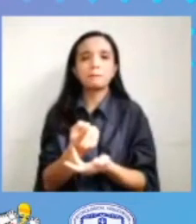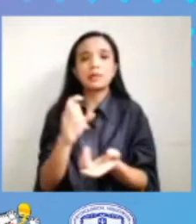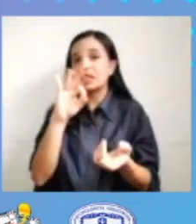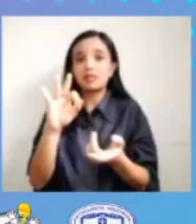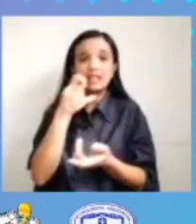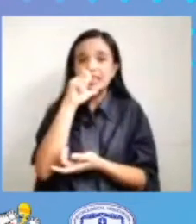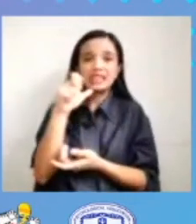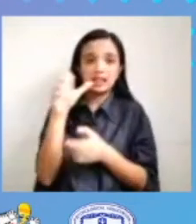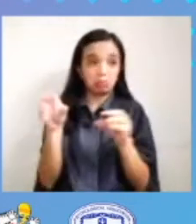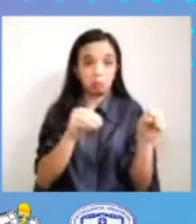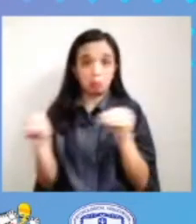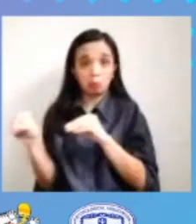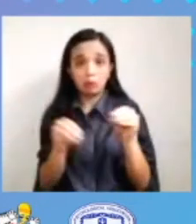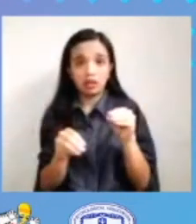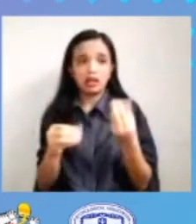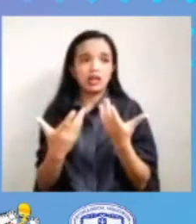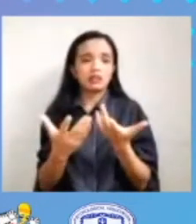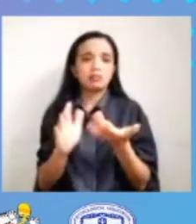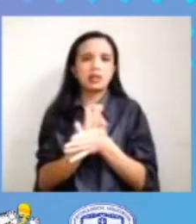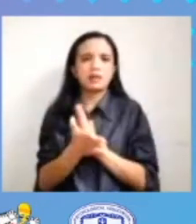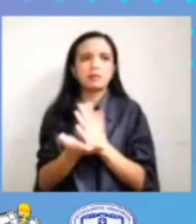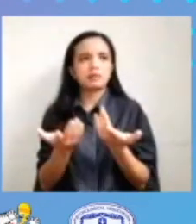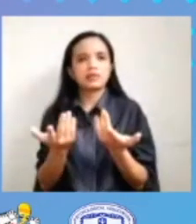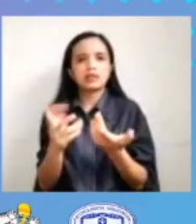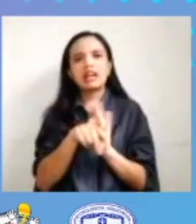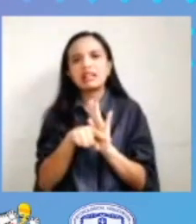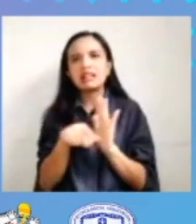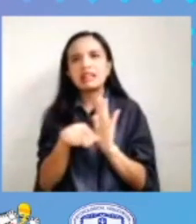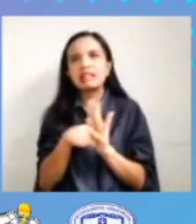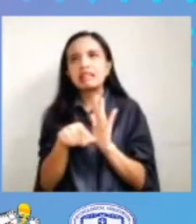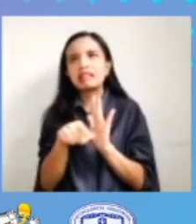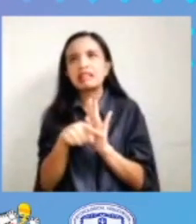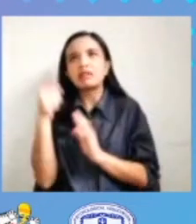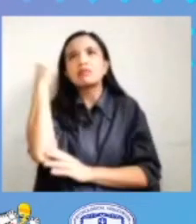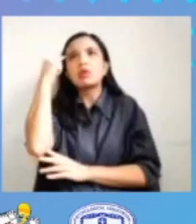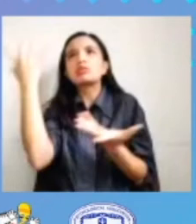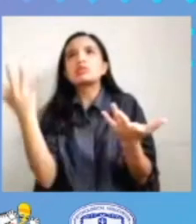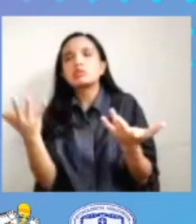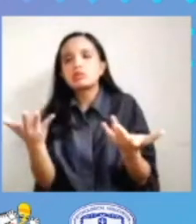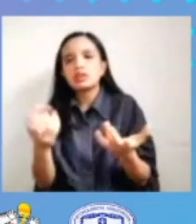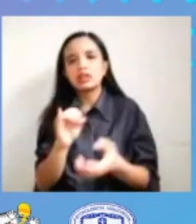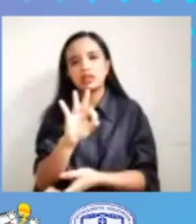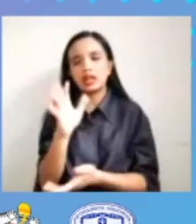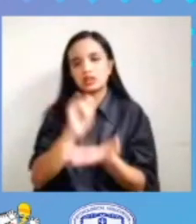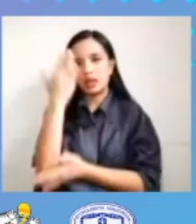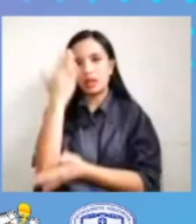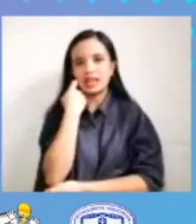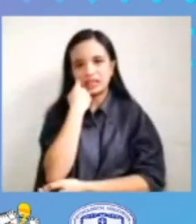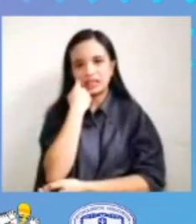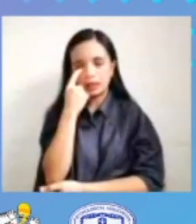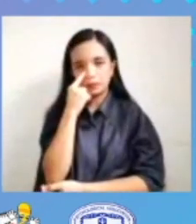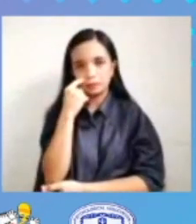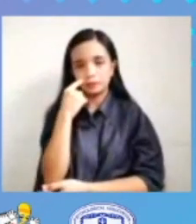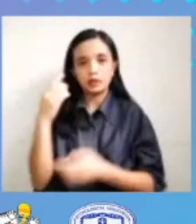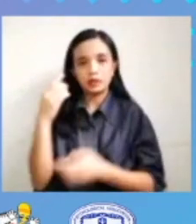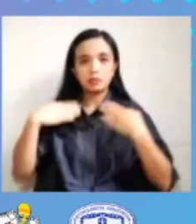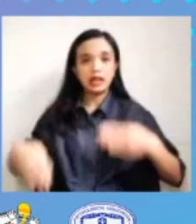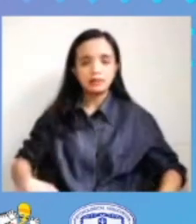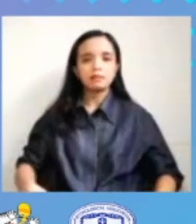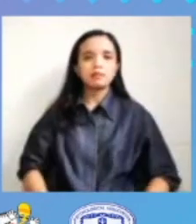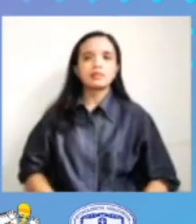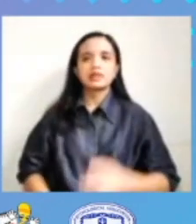Yung mga may panic attacks, ganon. Kaya halimbawa, like now, in time of COVID, ang daming tao yung na-anxious.